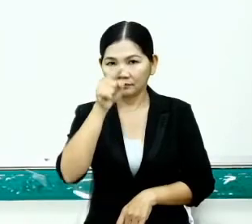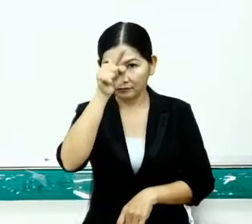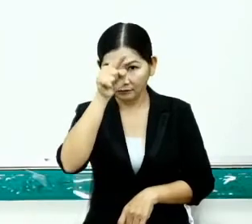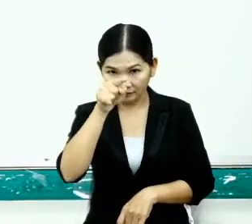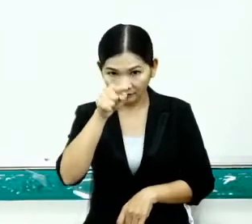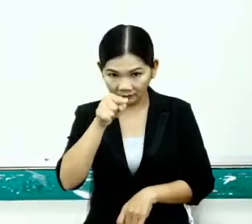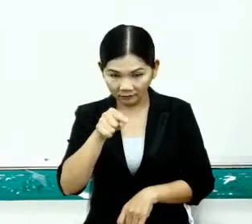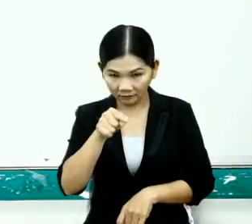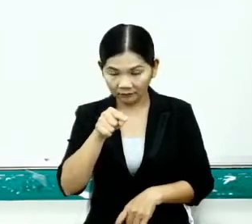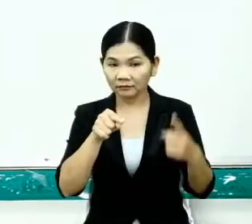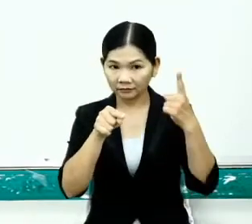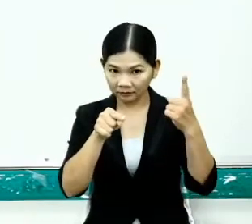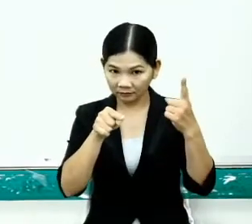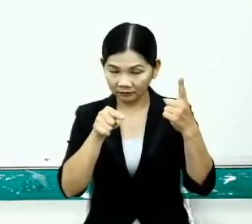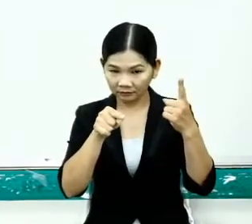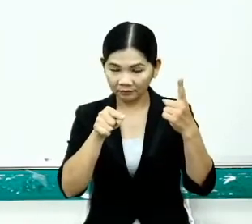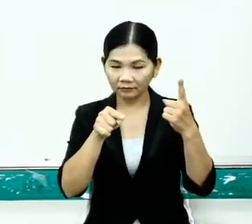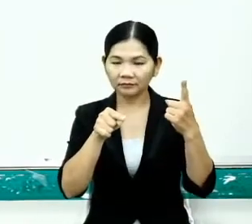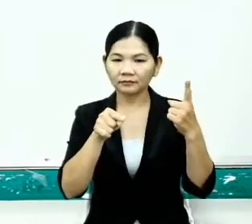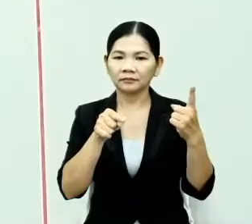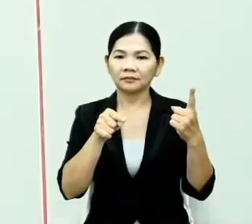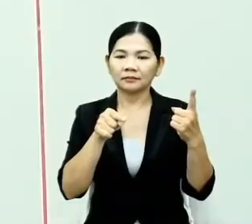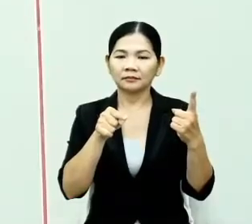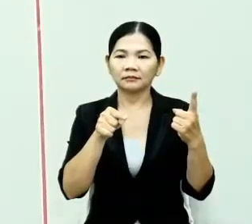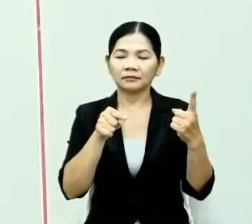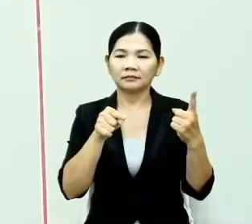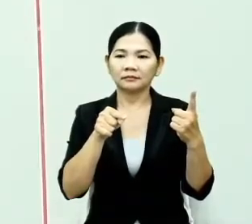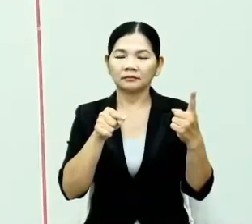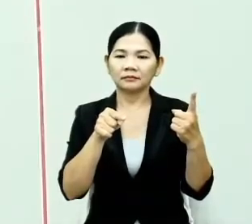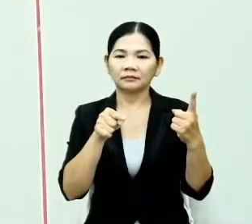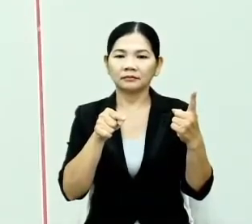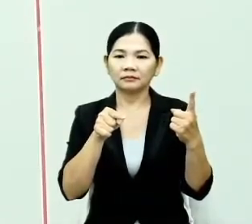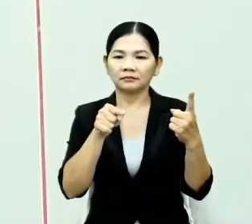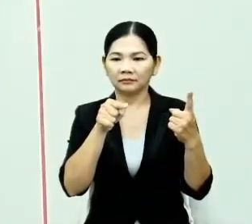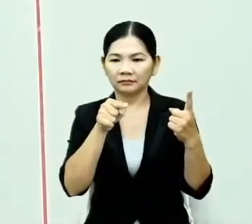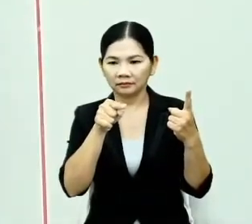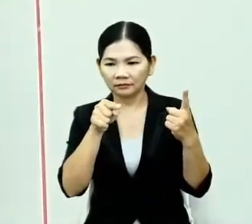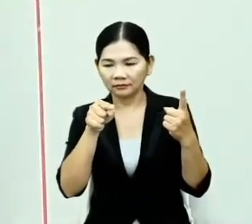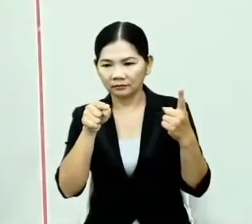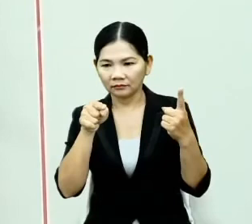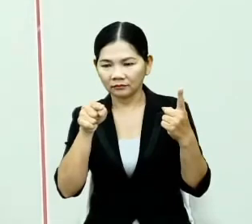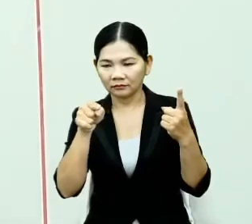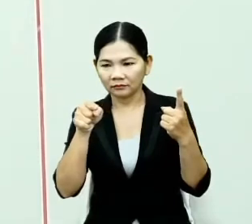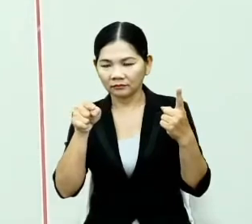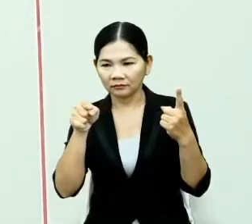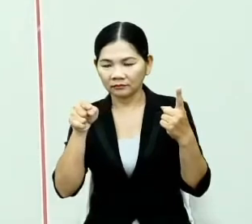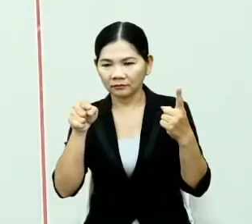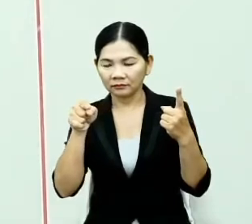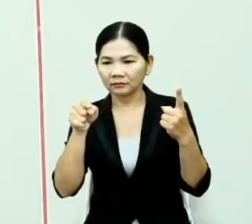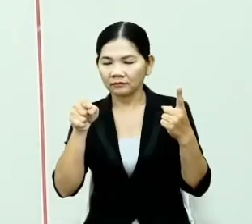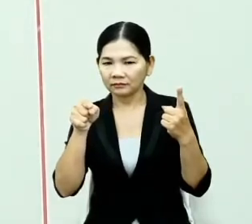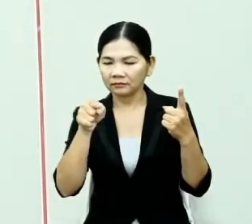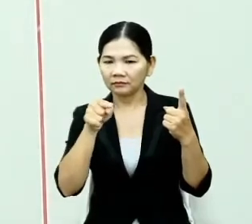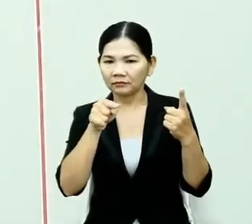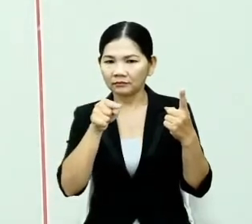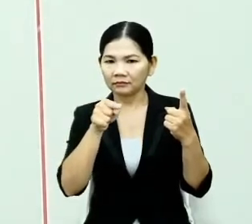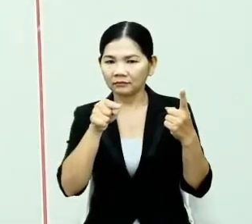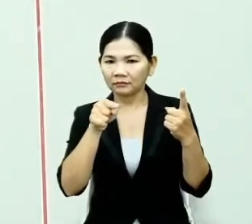លើចុះក្រោមចលនាទី2គឺយើងកោងផ្ងា